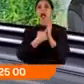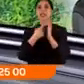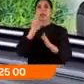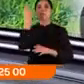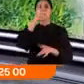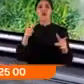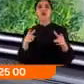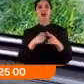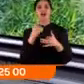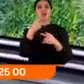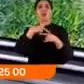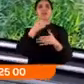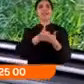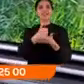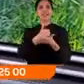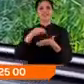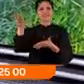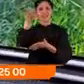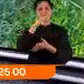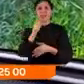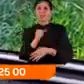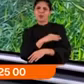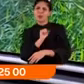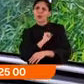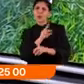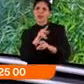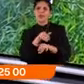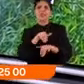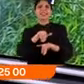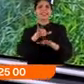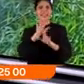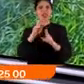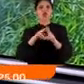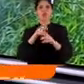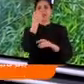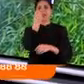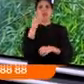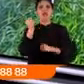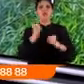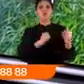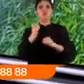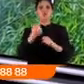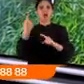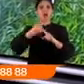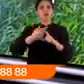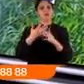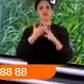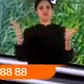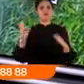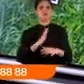mavi akrep zehri. Her ne kadar kulağa biraz ürkütücü gelse de Küba'nın kanserle mücadelesinde etkinliği çok